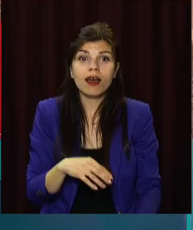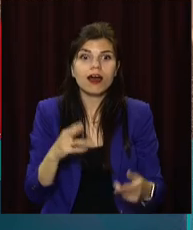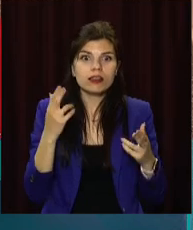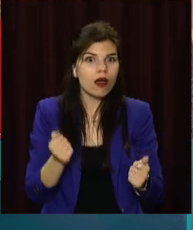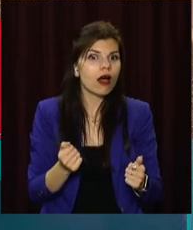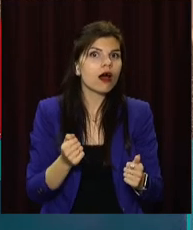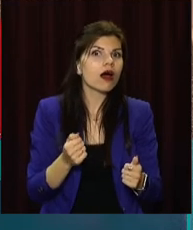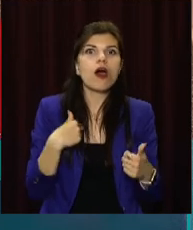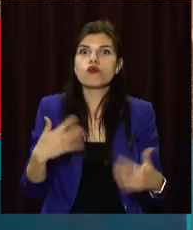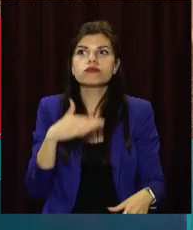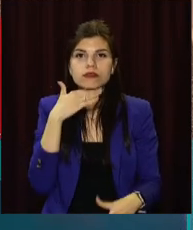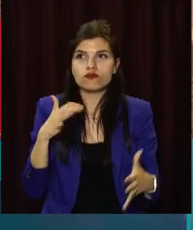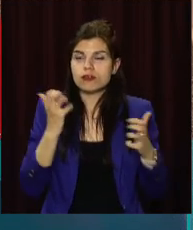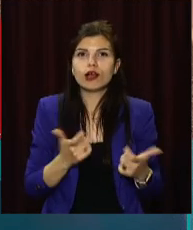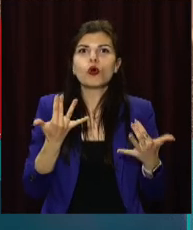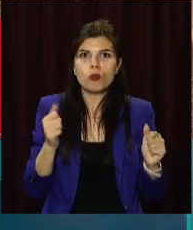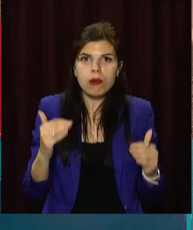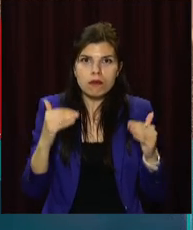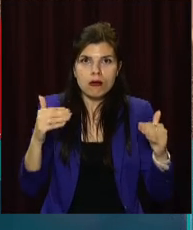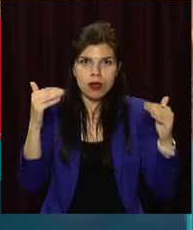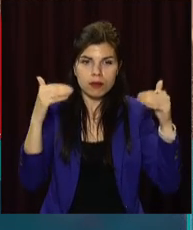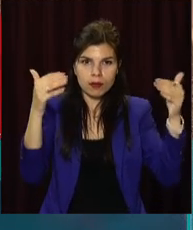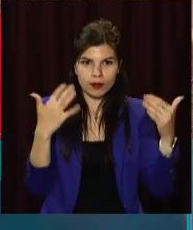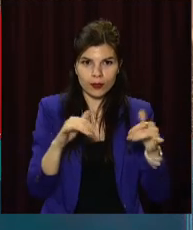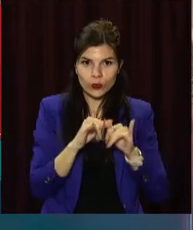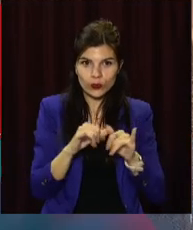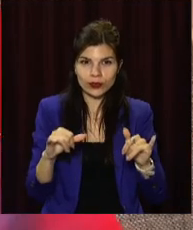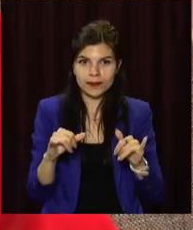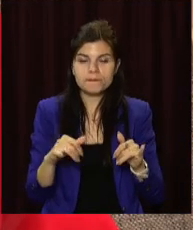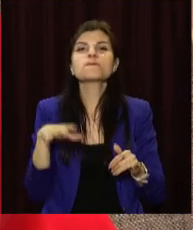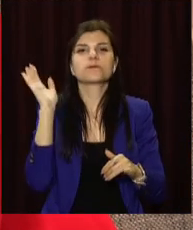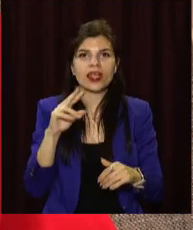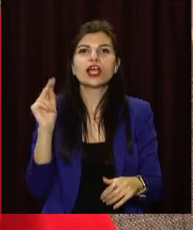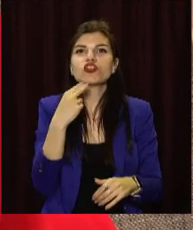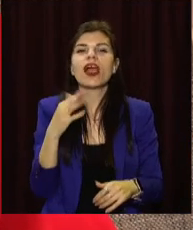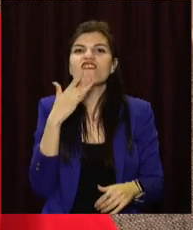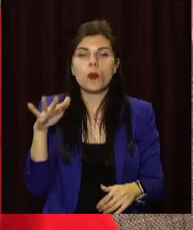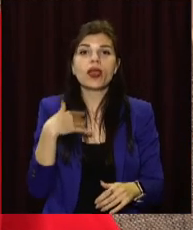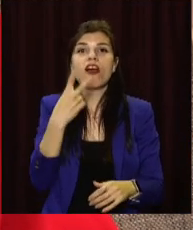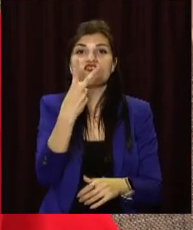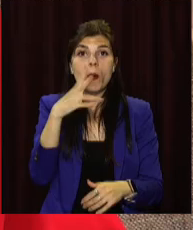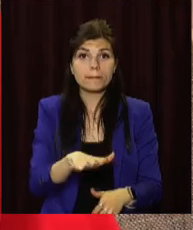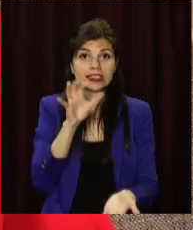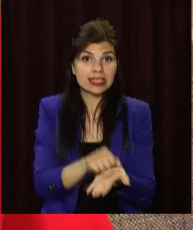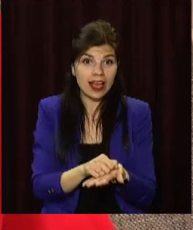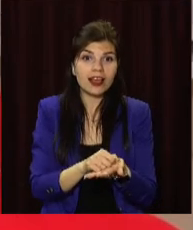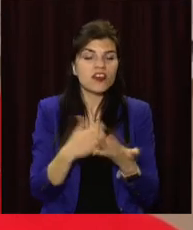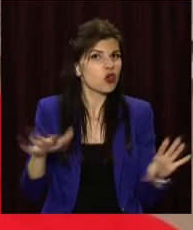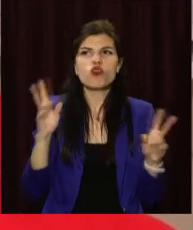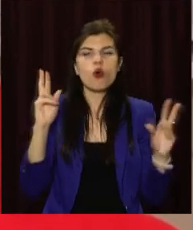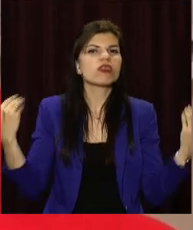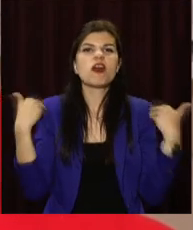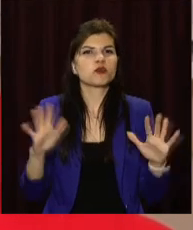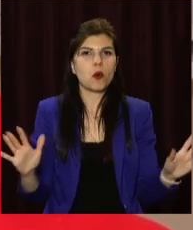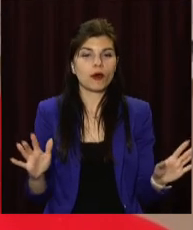вже, типу, отут вже сидите, ви можете мене, ну, короче, поїхав на чемпіонат Європи, зайняв 2-е місце. І після цього мене ніхто не трогав. До першого